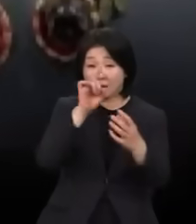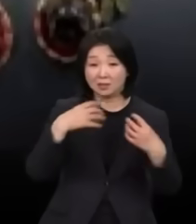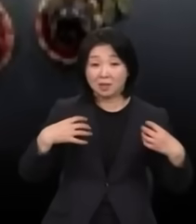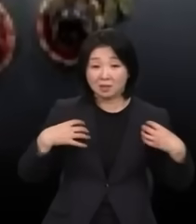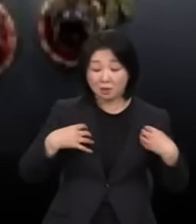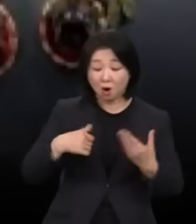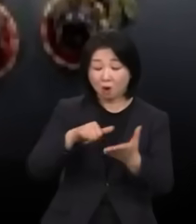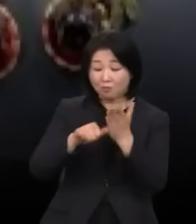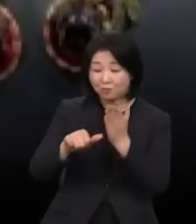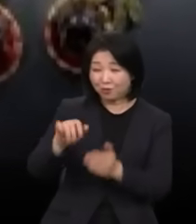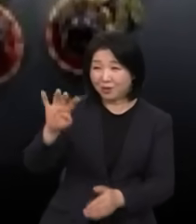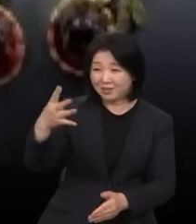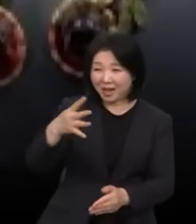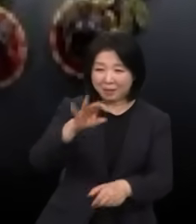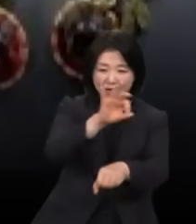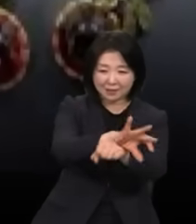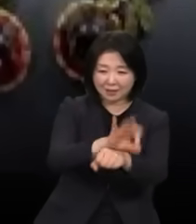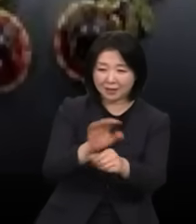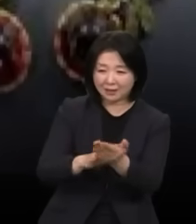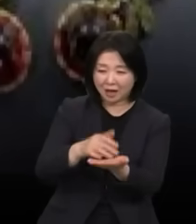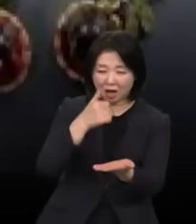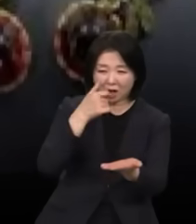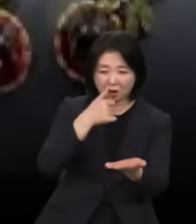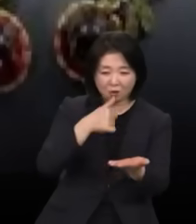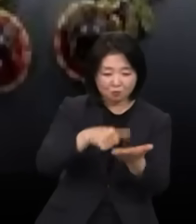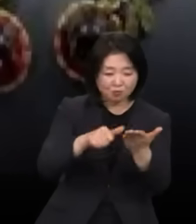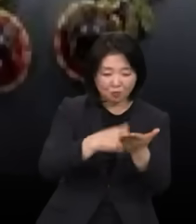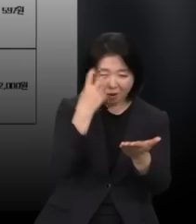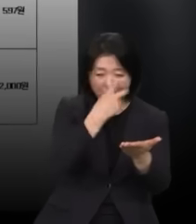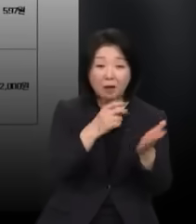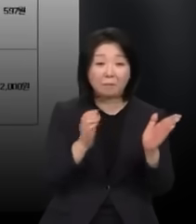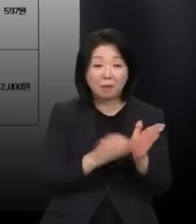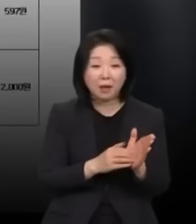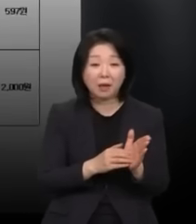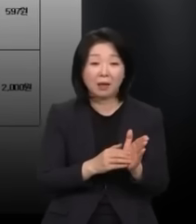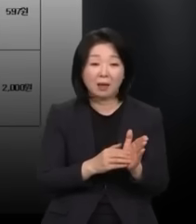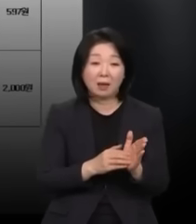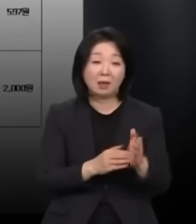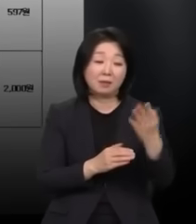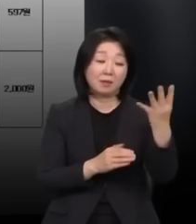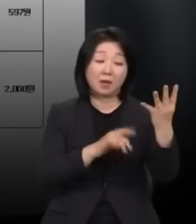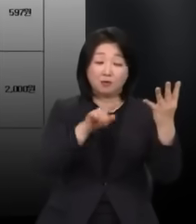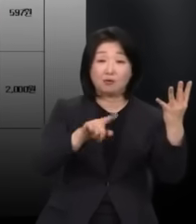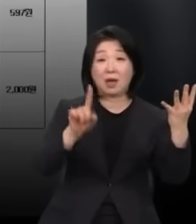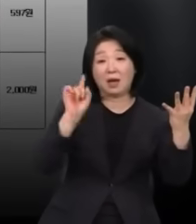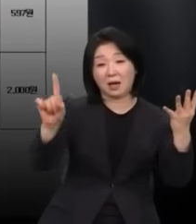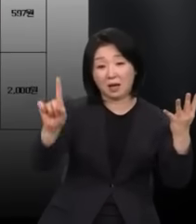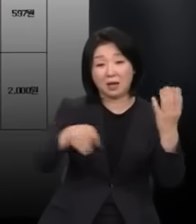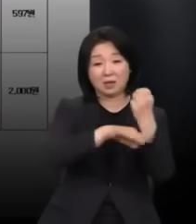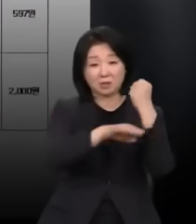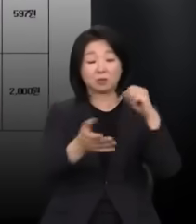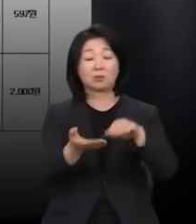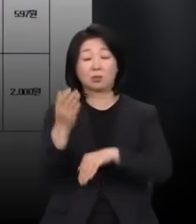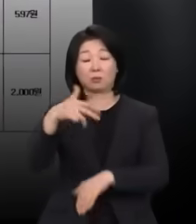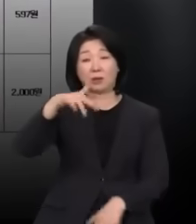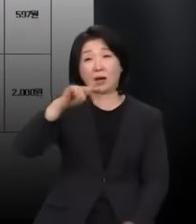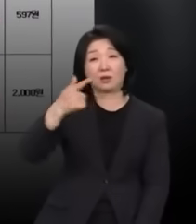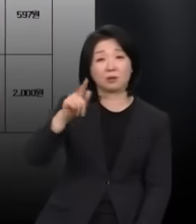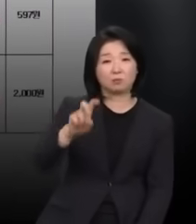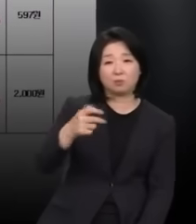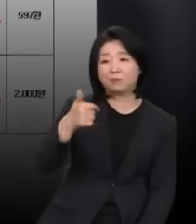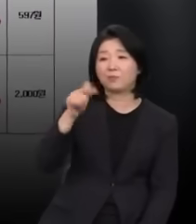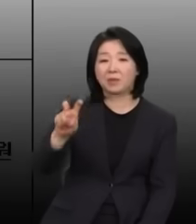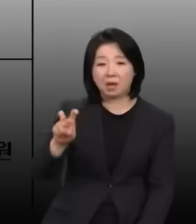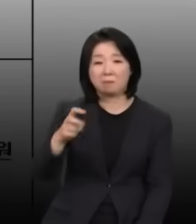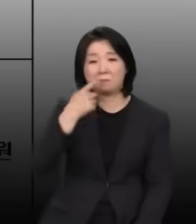제품을 직접 구매해 성분을 분석해보니 4개 중 1개에서 기준치가 넘는 카드뮴과 납이